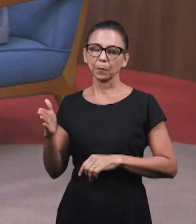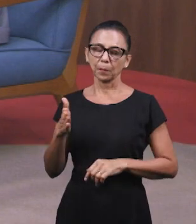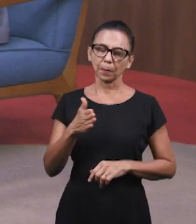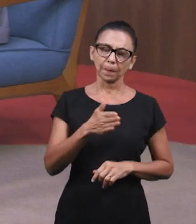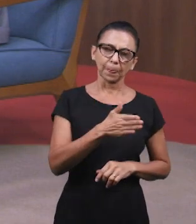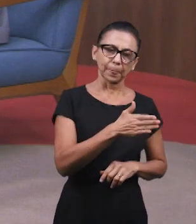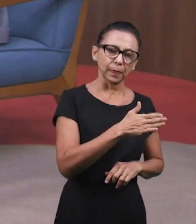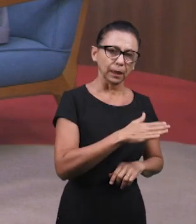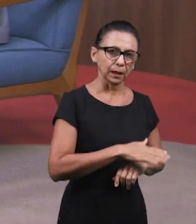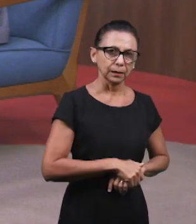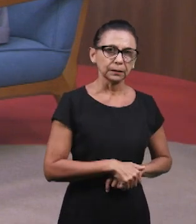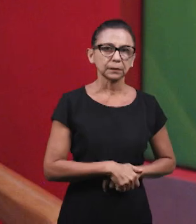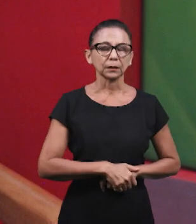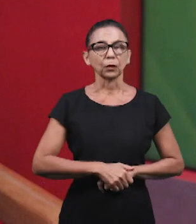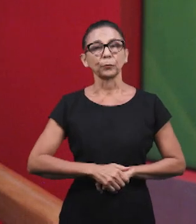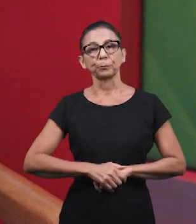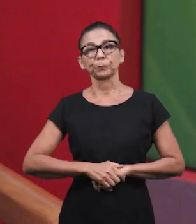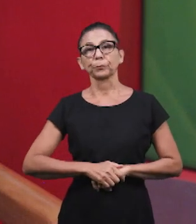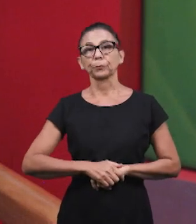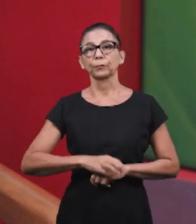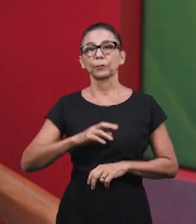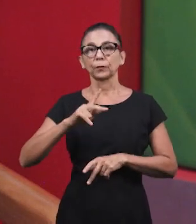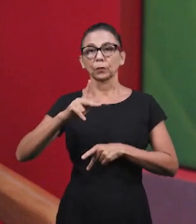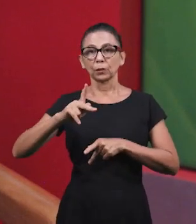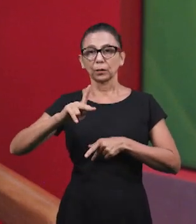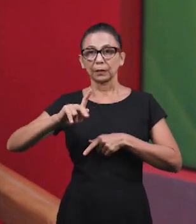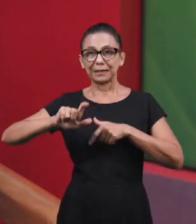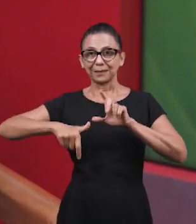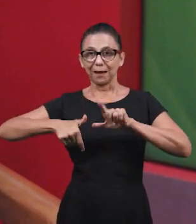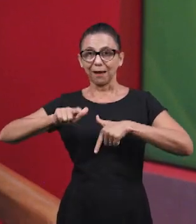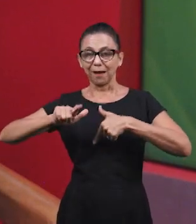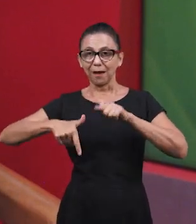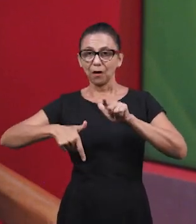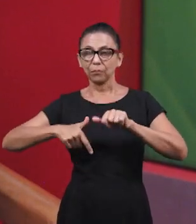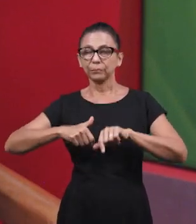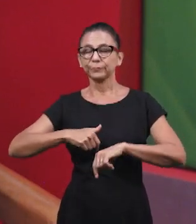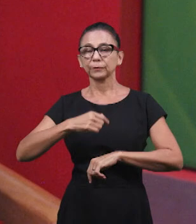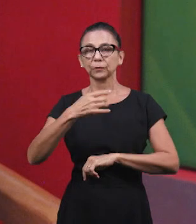quand le peuple d'Israël est arrivé au Jourdain après 40 ans de marche,